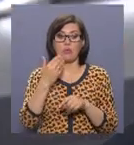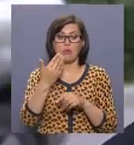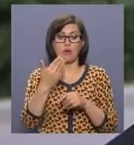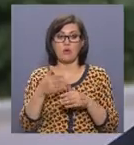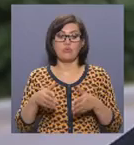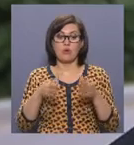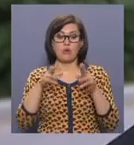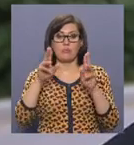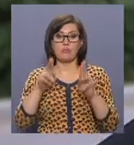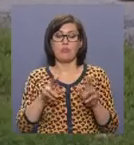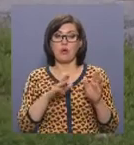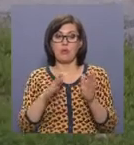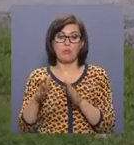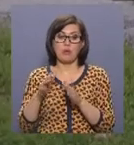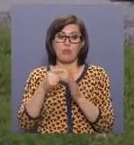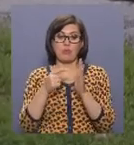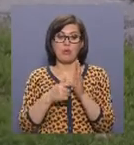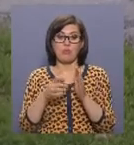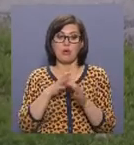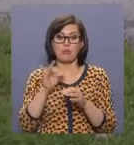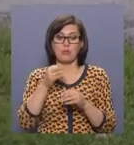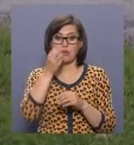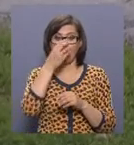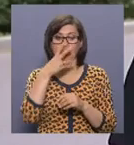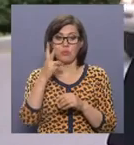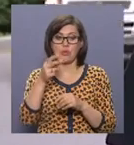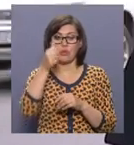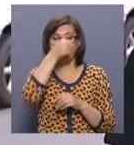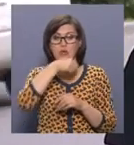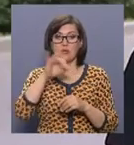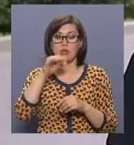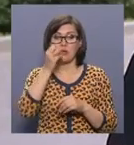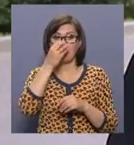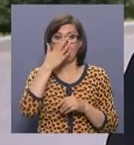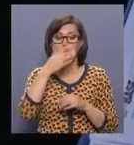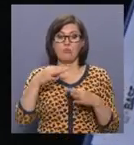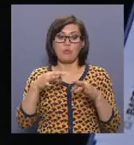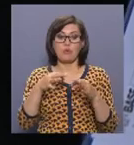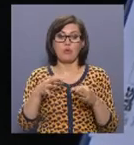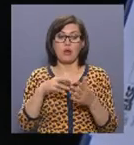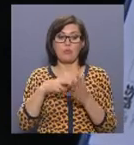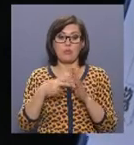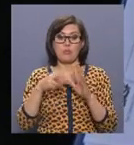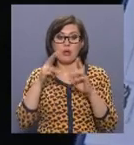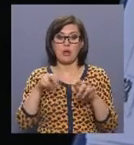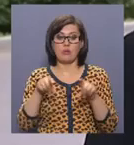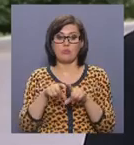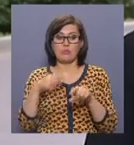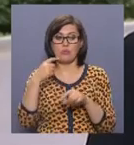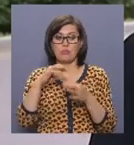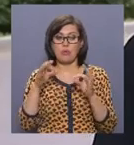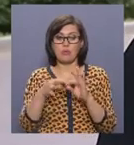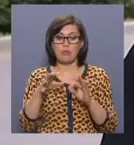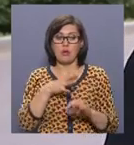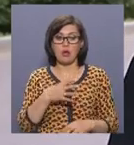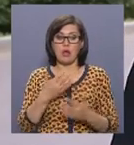жол тәртібінің жай-жапсарымен бөліскен болатын. Токиода 2 жылдай тұрған ол Жапонияның көлік жүйесін жіті зерттеген көрінеді.